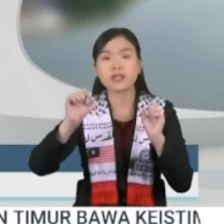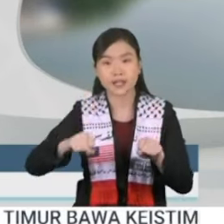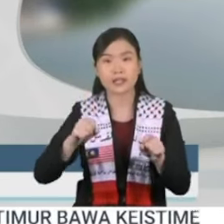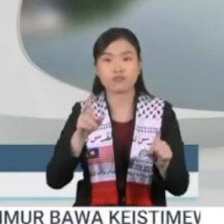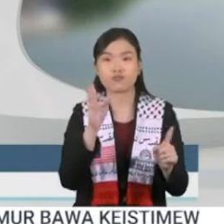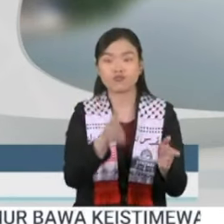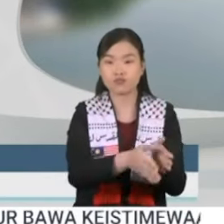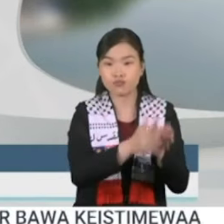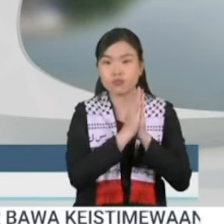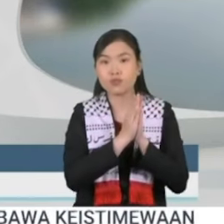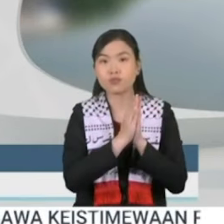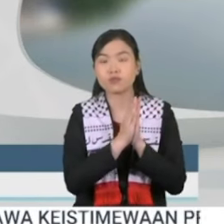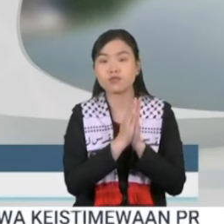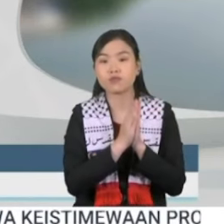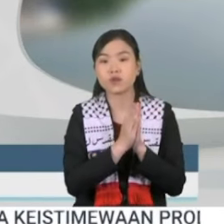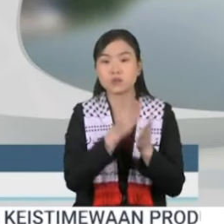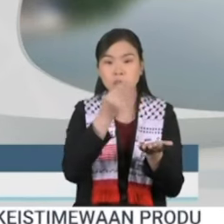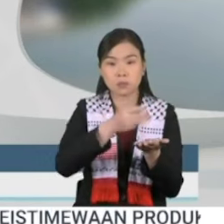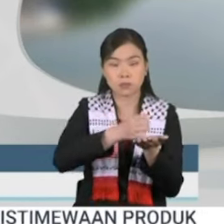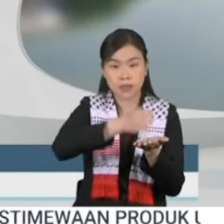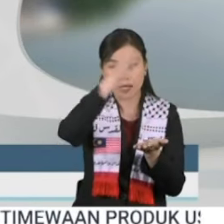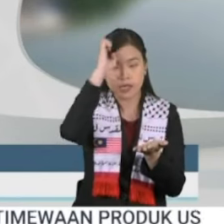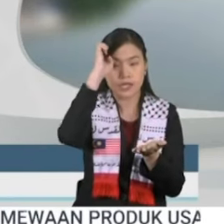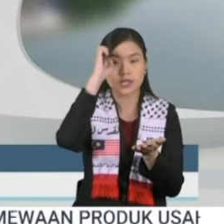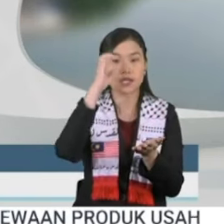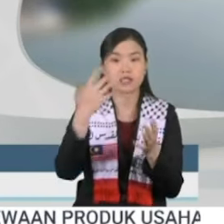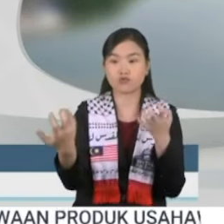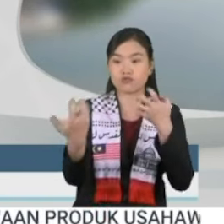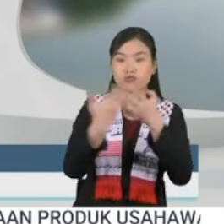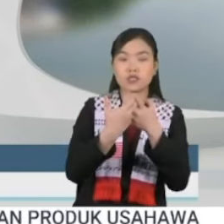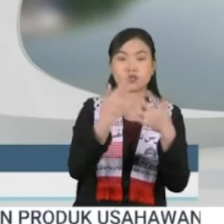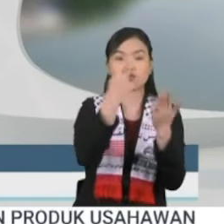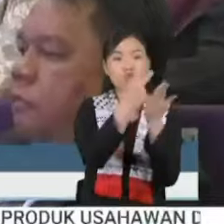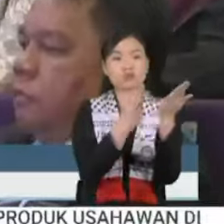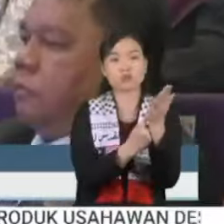pendidikan sesuai dengan kursus dan tempat pengajian masing-masing.